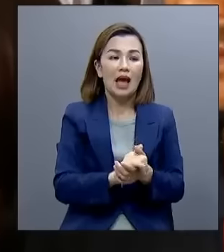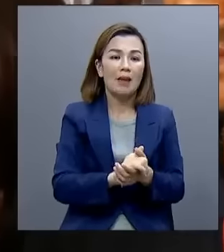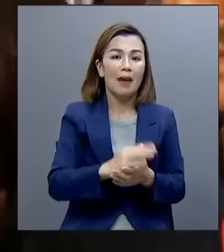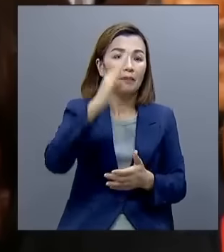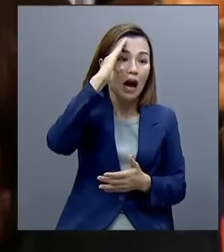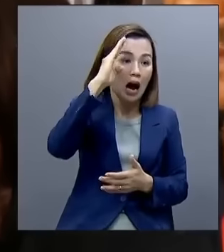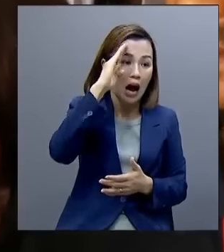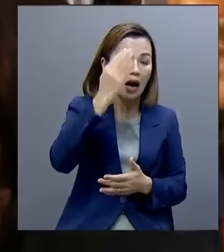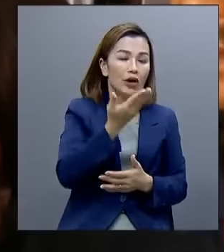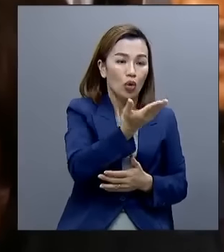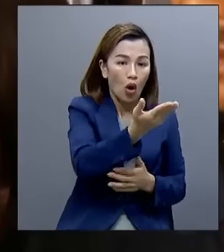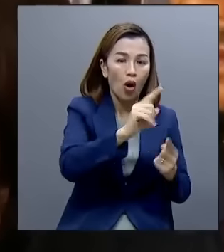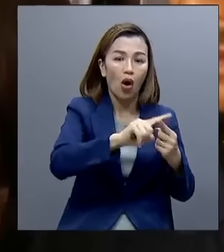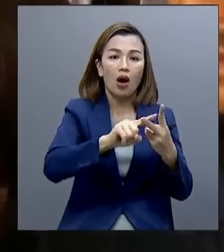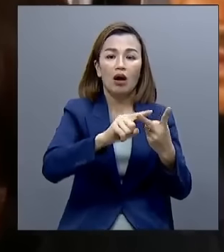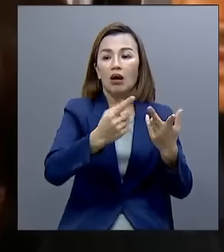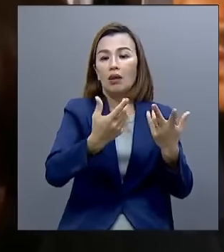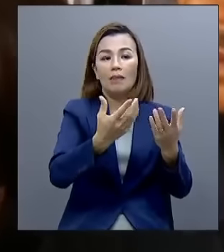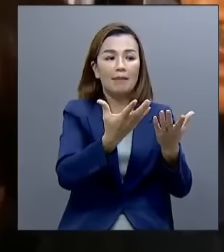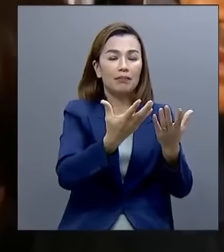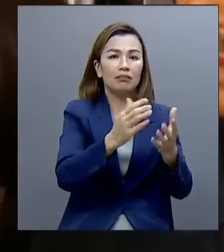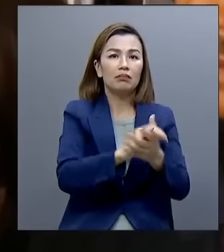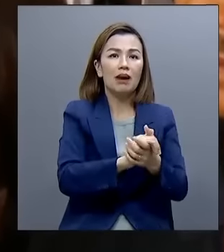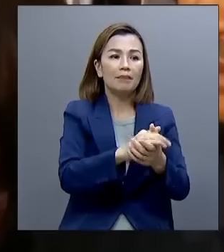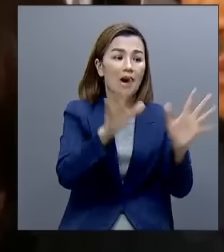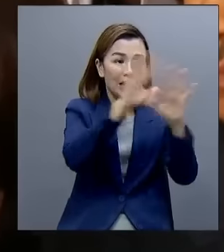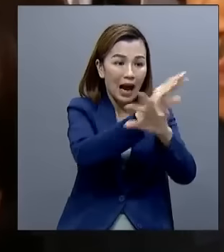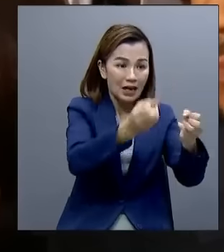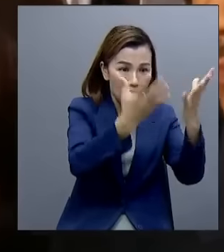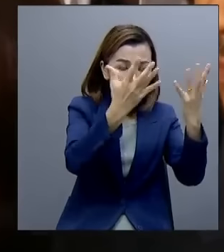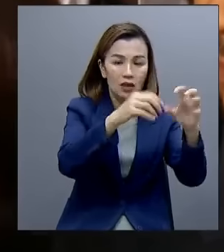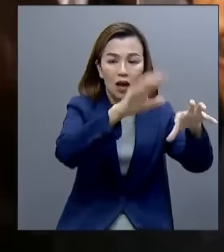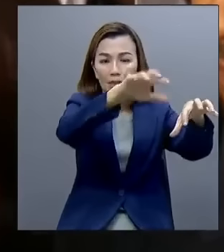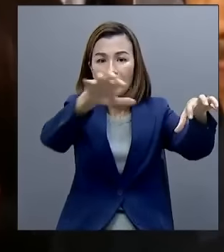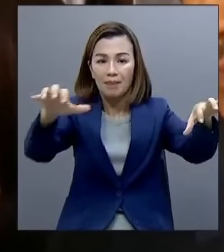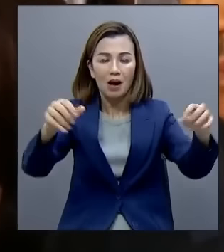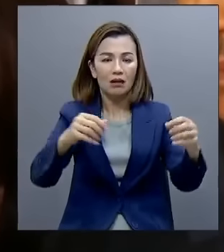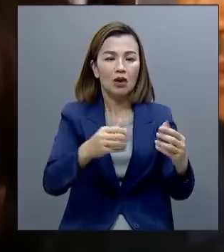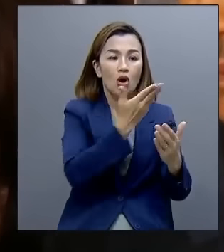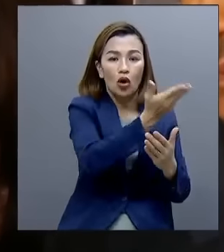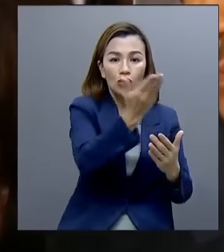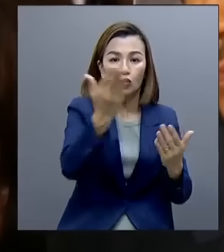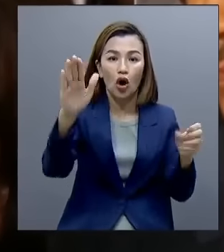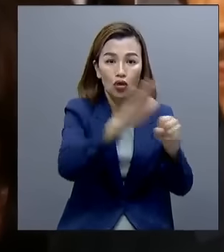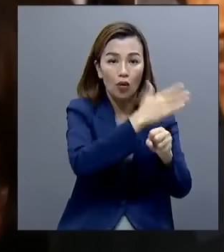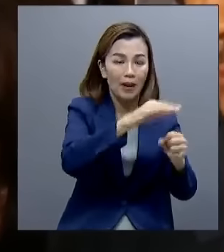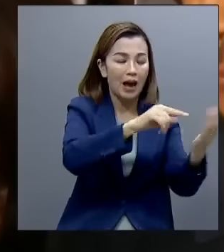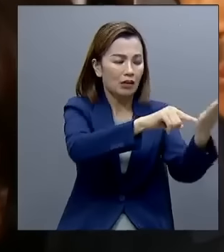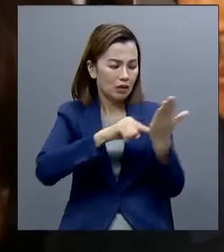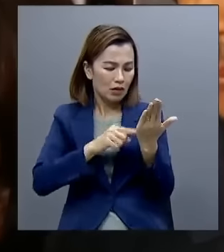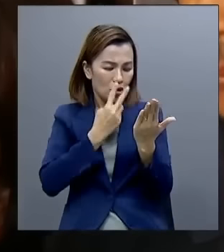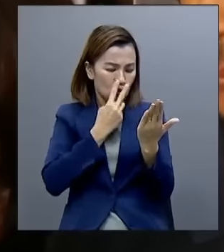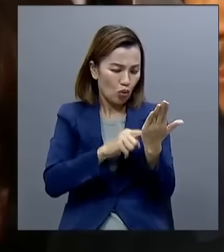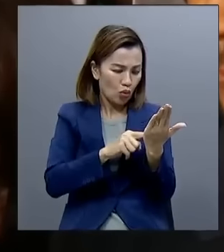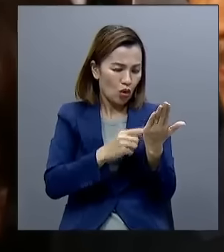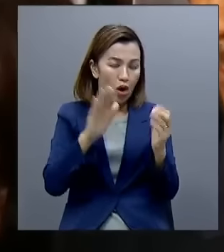ครอบครองอะไรพวกนี้ถ้าเขามีเอกสารครบเราก็ต้องให้เขาทำในใบอนุญาตมันก็จะมีข้อจำกัดอย่างมาก